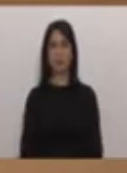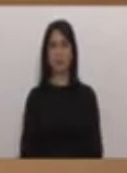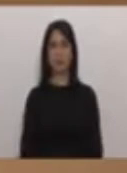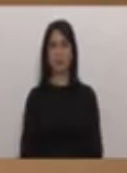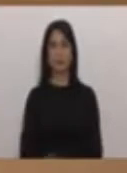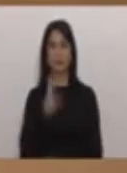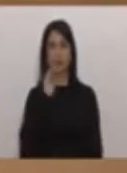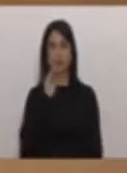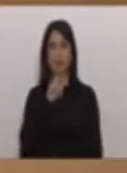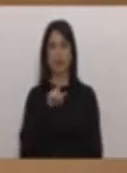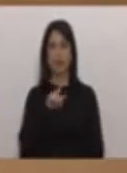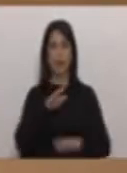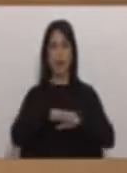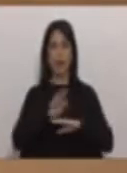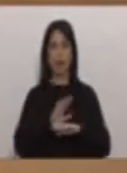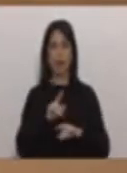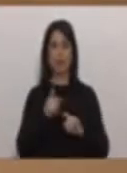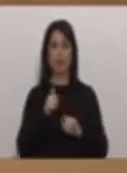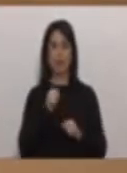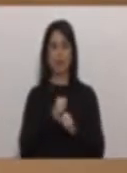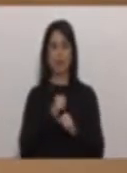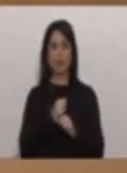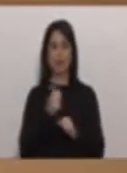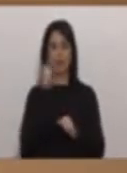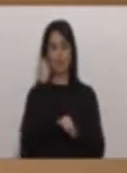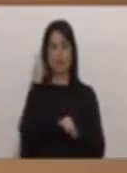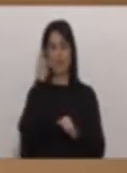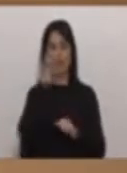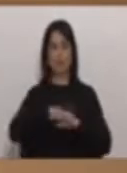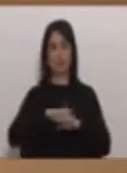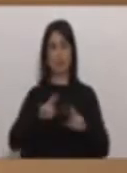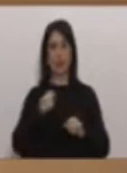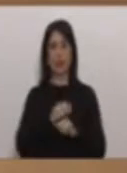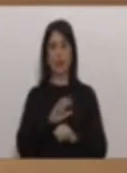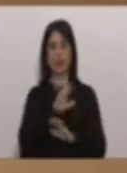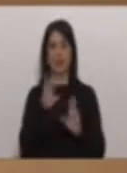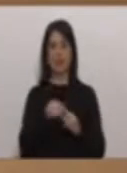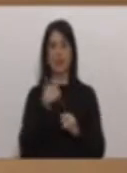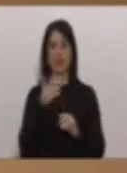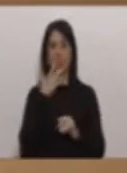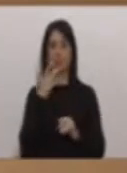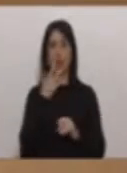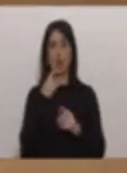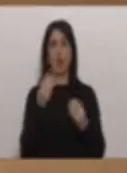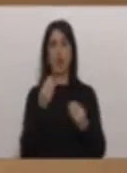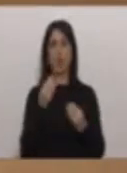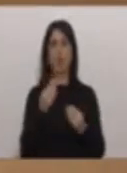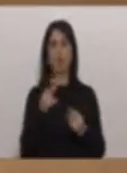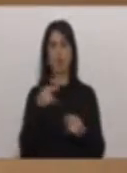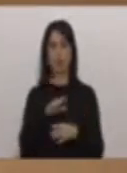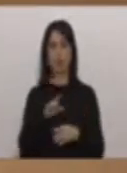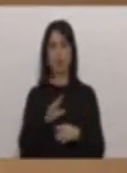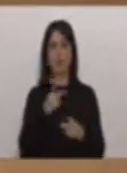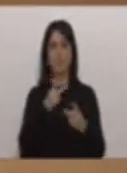როდესაც არ მოიქცა ისე, როგორც მოიქცა მისი წინამორბედი ხელისუფლება და ყველა, ვინც მის პოლიტიკურ გემოვნებაში არ ჯდებოდა, არ გაუშვა